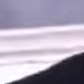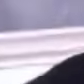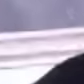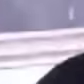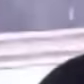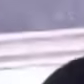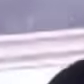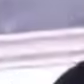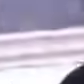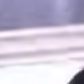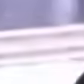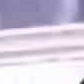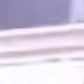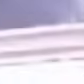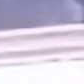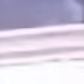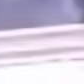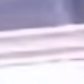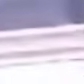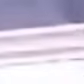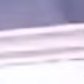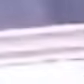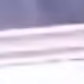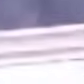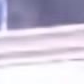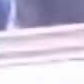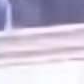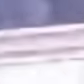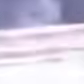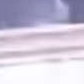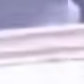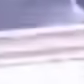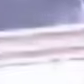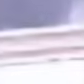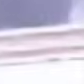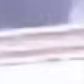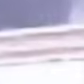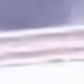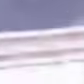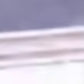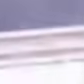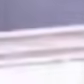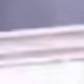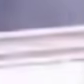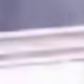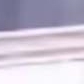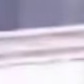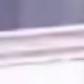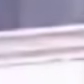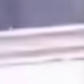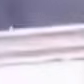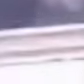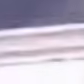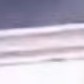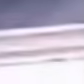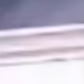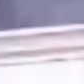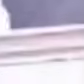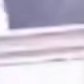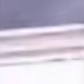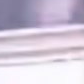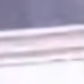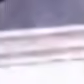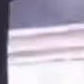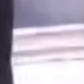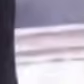Elami ibutho lithini? Hayi ngiyamtshela ukuthi ubayede umdlokombane wathi siwodaka kwesutha thina. Ilele